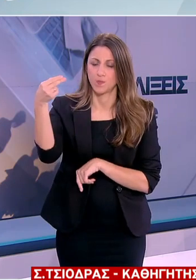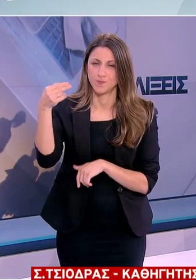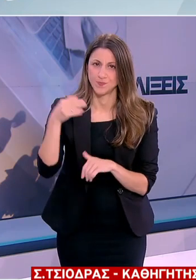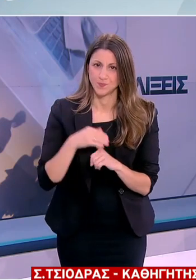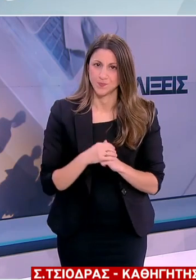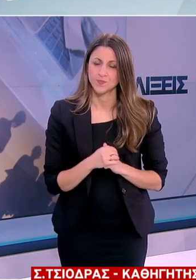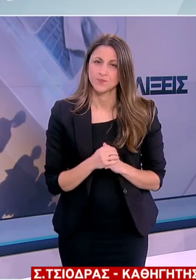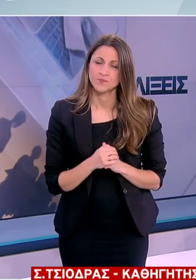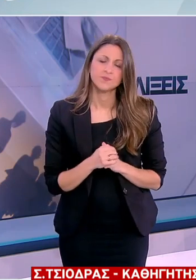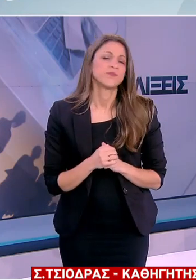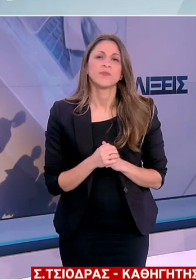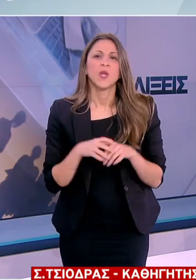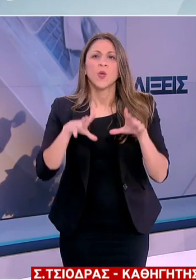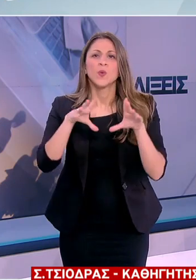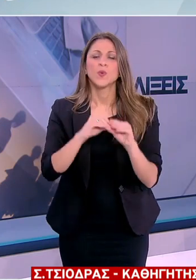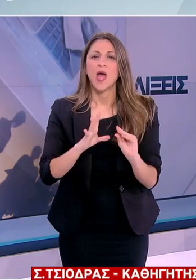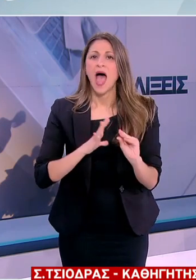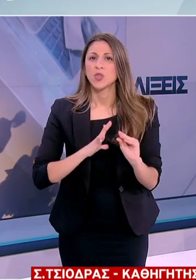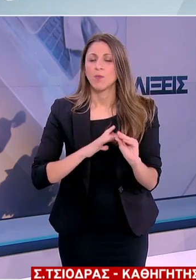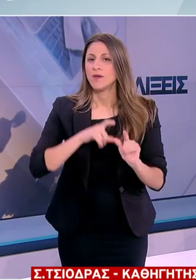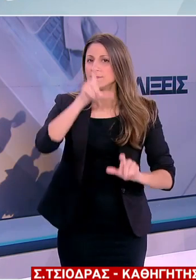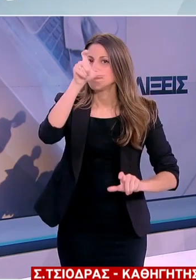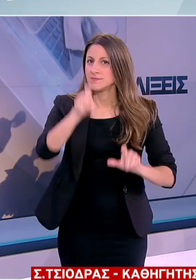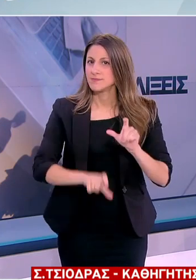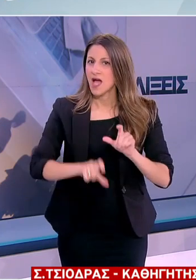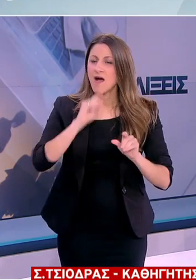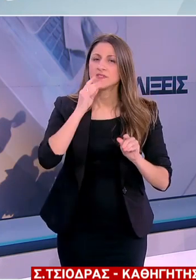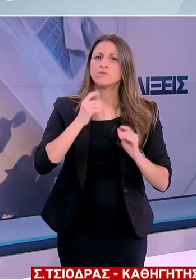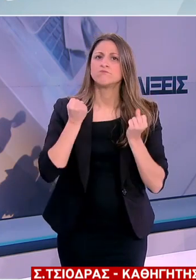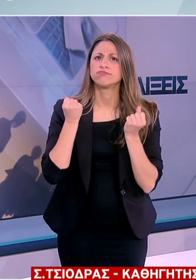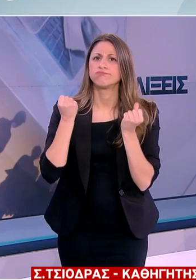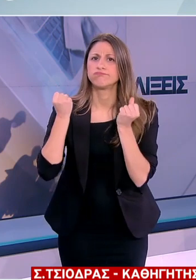Σχετικά με κάποιους συμπολίτες μας που έχουν, όπως ακούγεται, ήδη μετακινηθεί στην επαρχία,